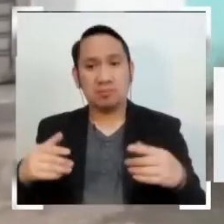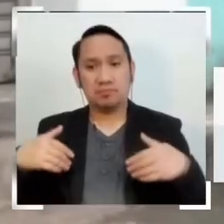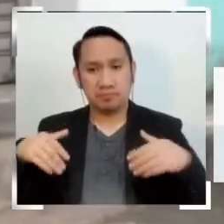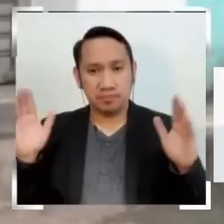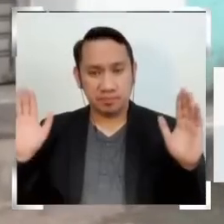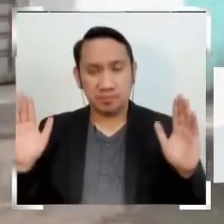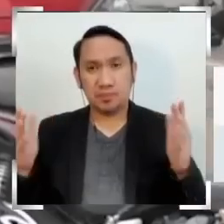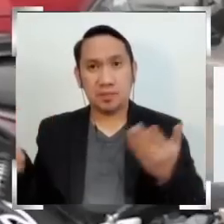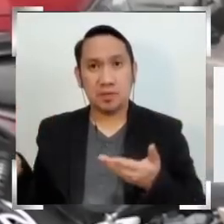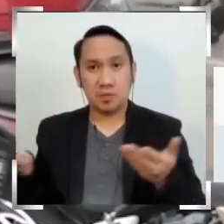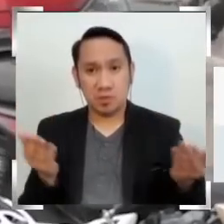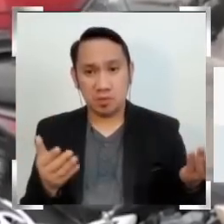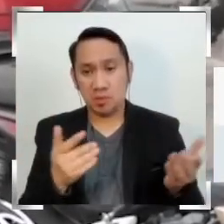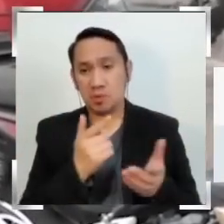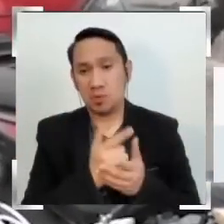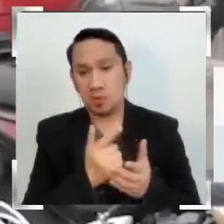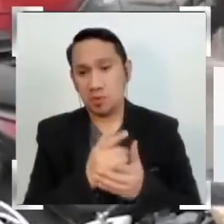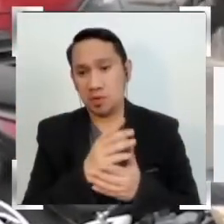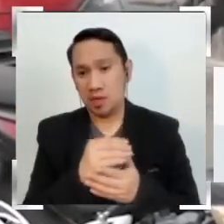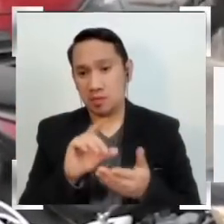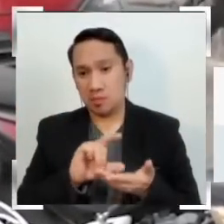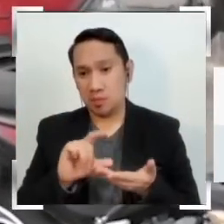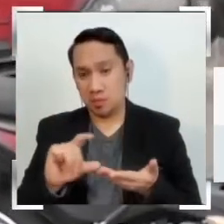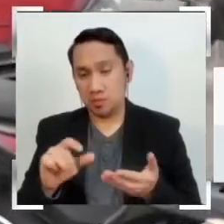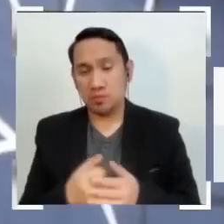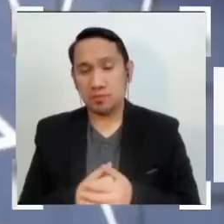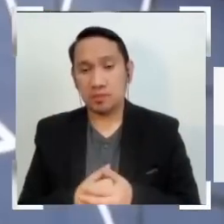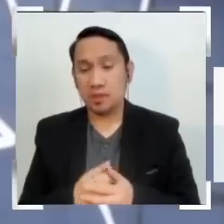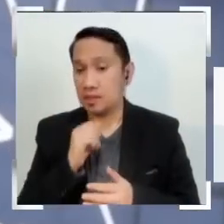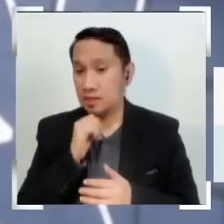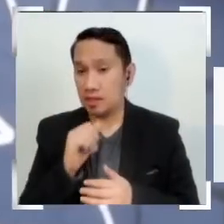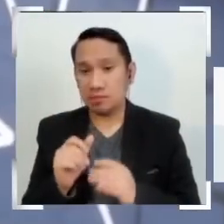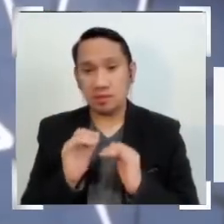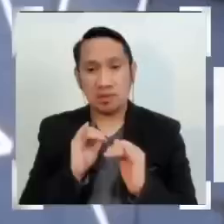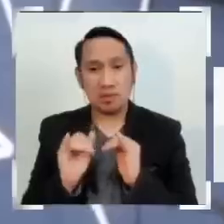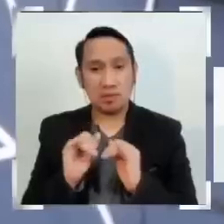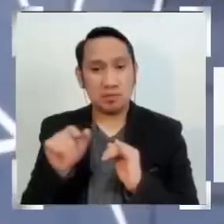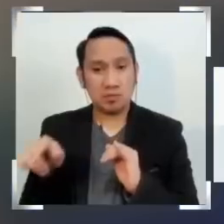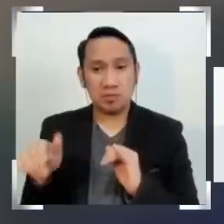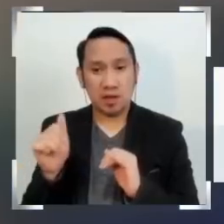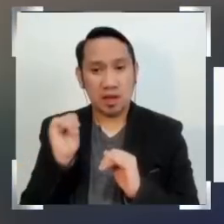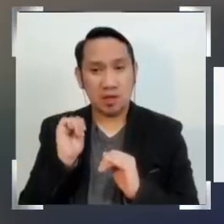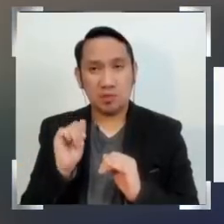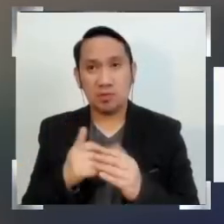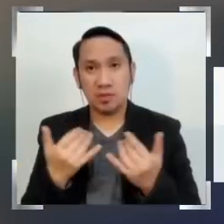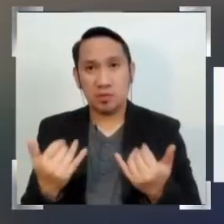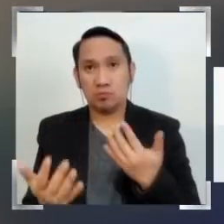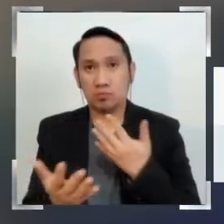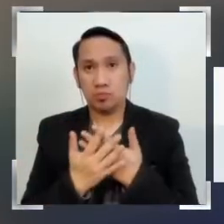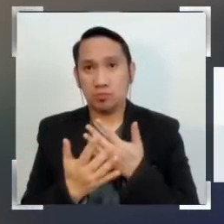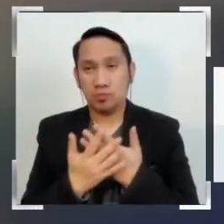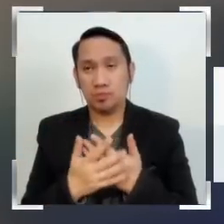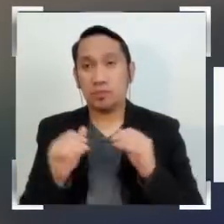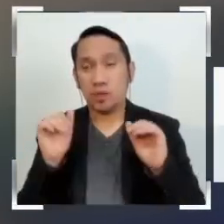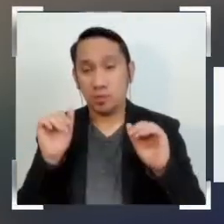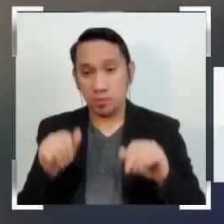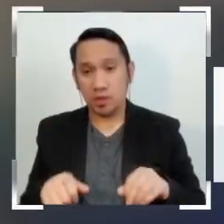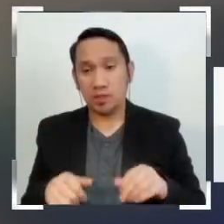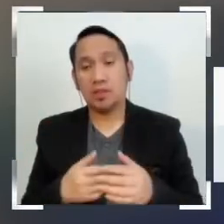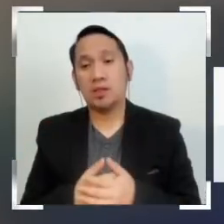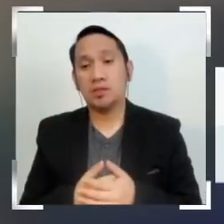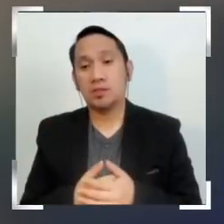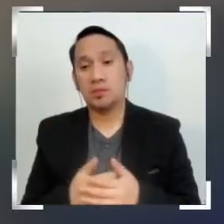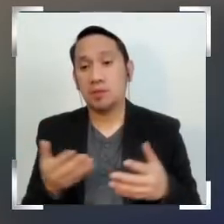service firearm at mga bala nito. Hindi na nagbigay ng pahayag ang suspect na nakakulong na ngayon. Posible siyang maharas sa mga kasong murder